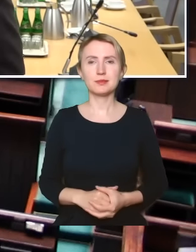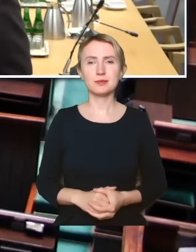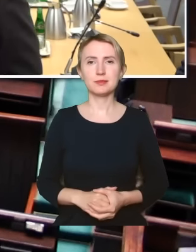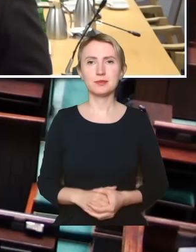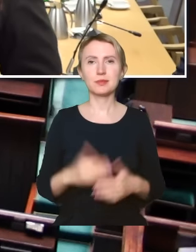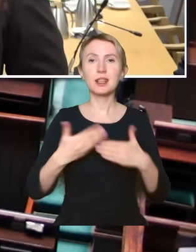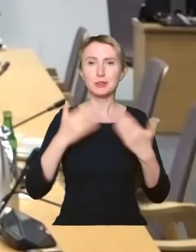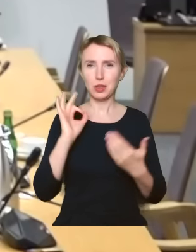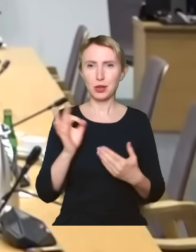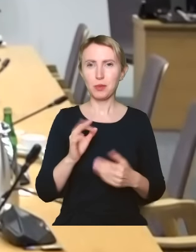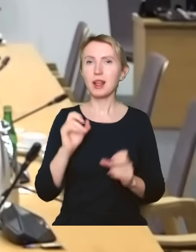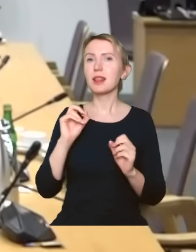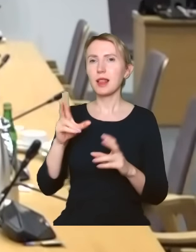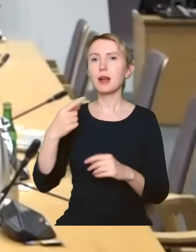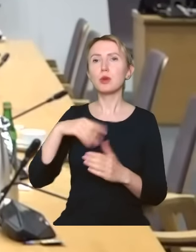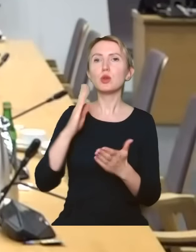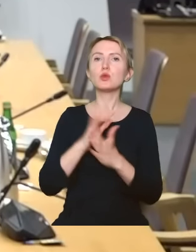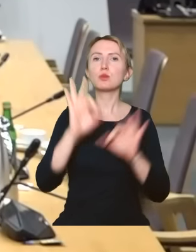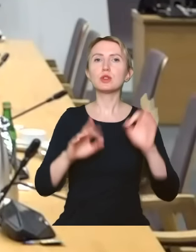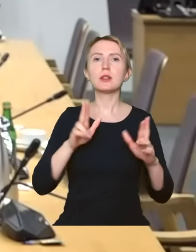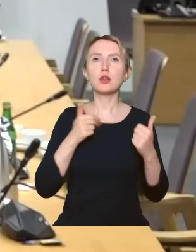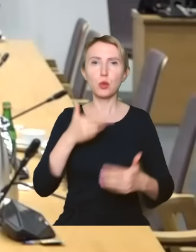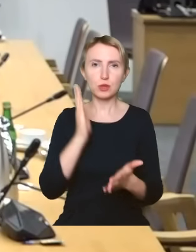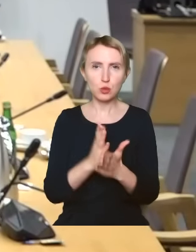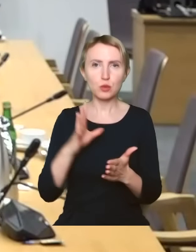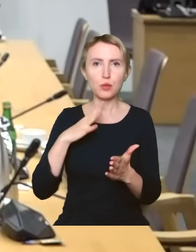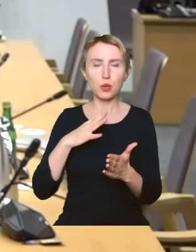Dzień dobry. Tak, jesteśmy po posiedzeniu komisji, które zostało